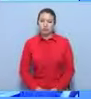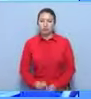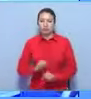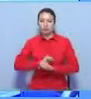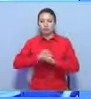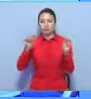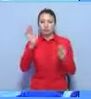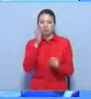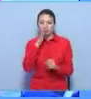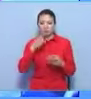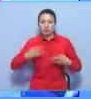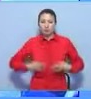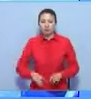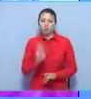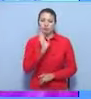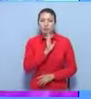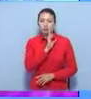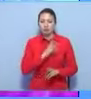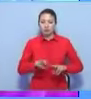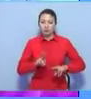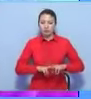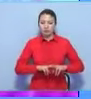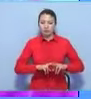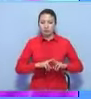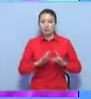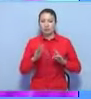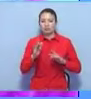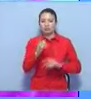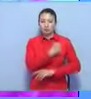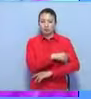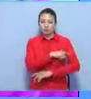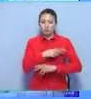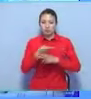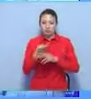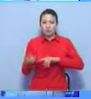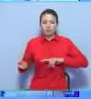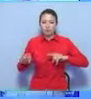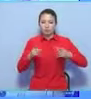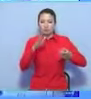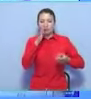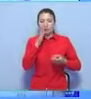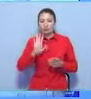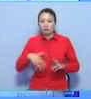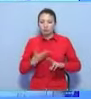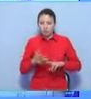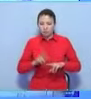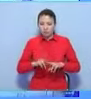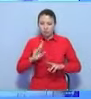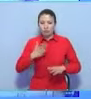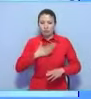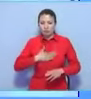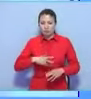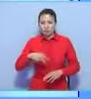Жарылыс кезінде босанған келіншек, арыстағы жарылыс кезінде перзентханада жатқан әйелдер эвакуациялық орындарына жіберілген. Алайда баяу